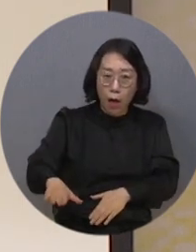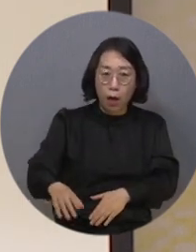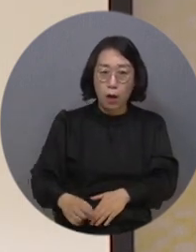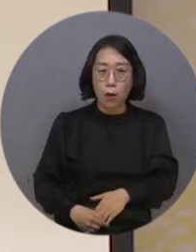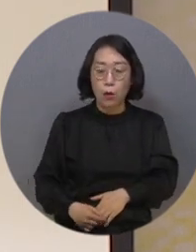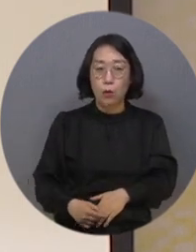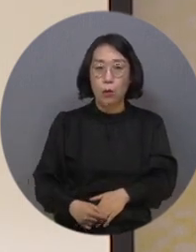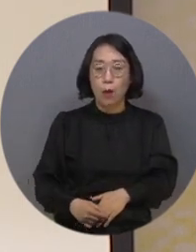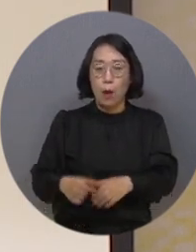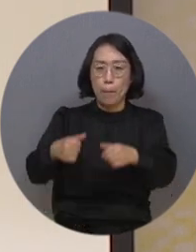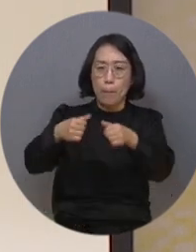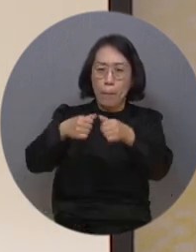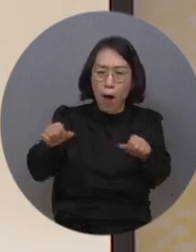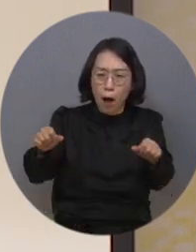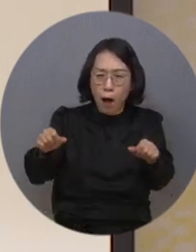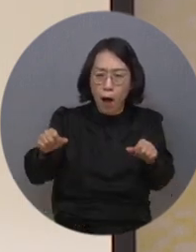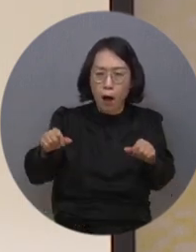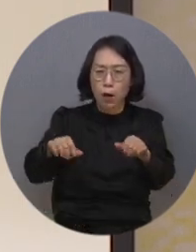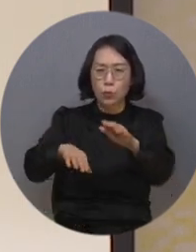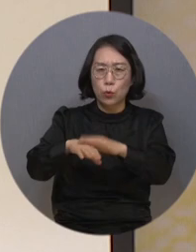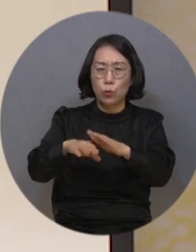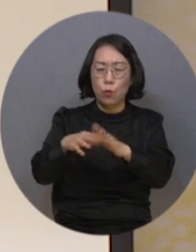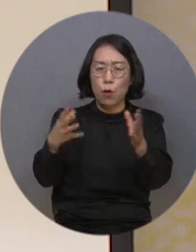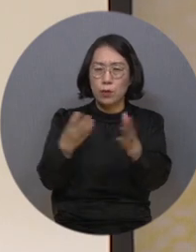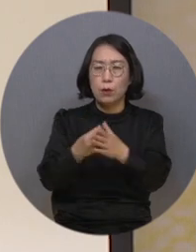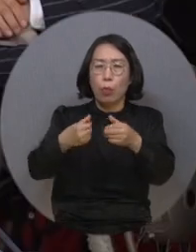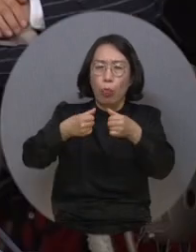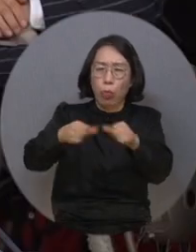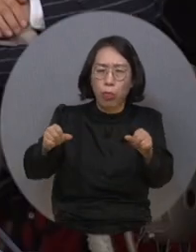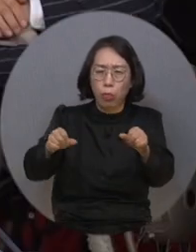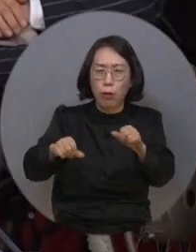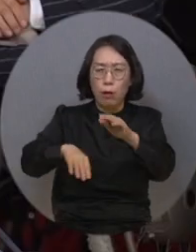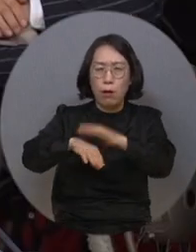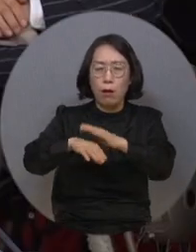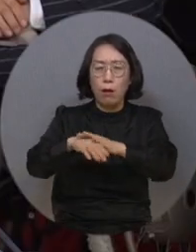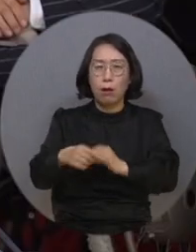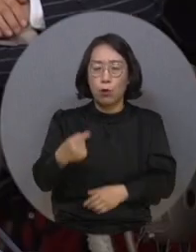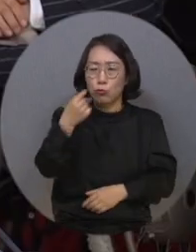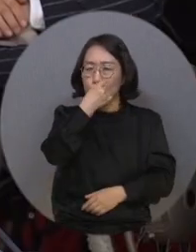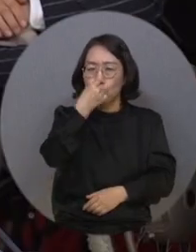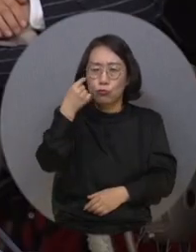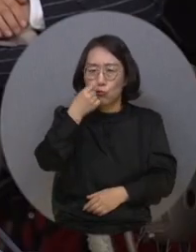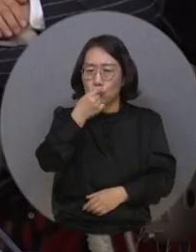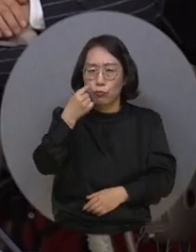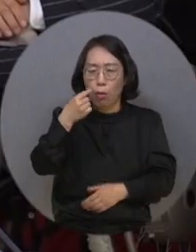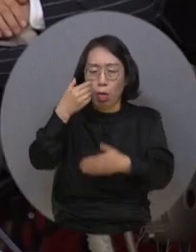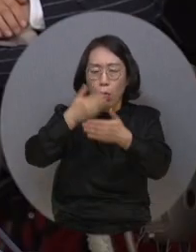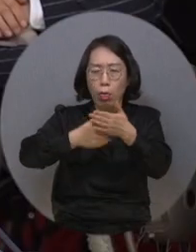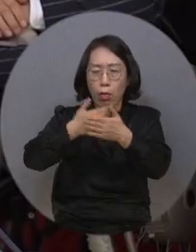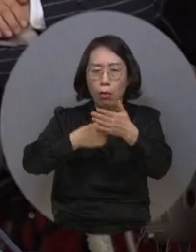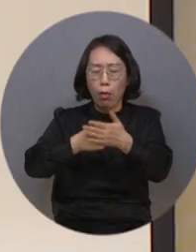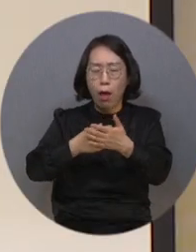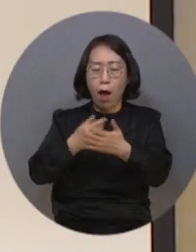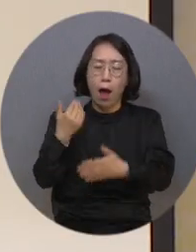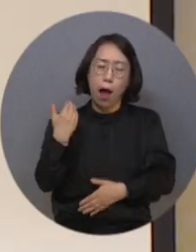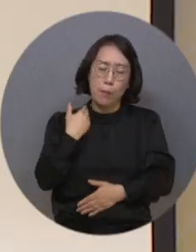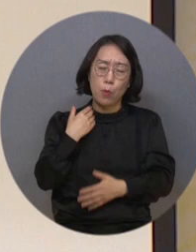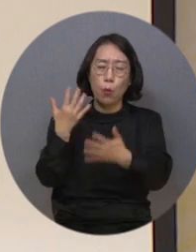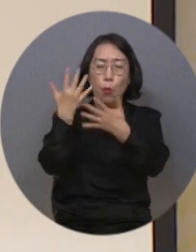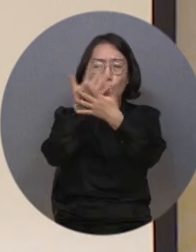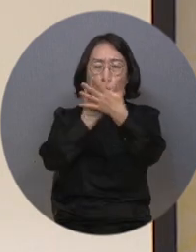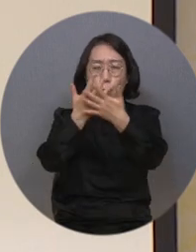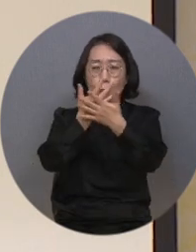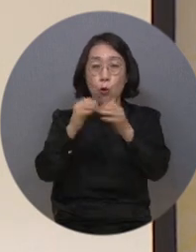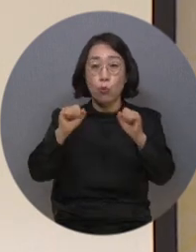눈에 손이 골절이, 손이 완전 박살이 난 거예요, 여기가. 거기다 망막박리가 와서 눈이 보이지지를 않는 거예요.